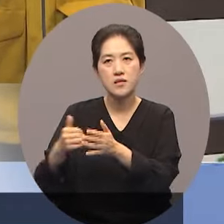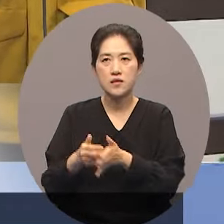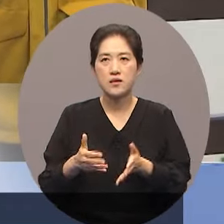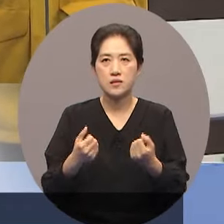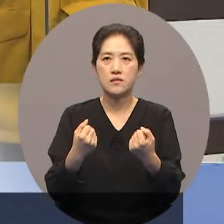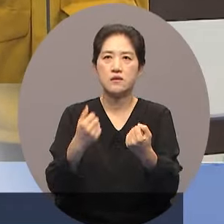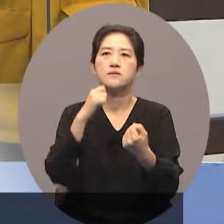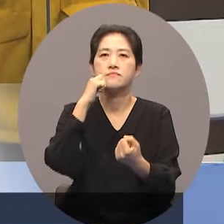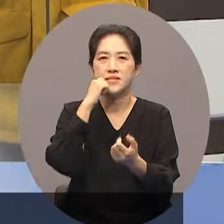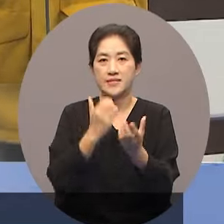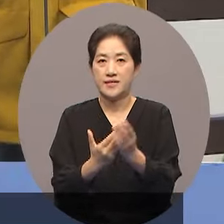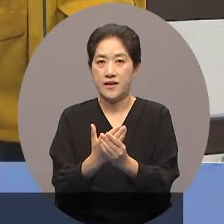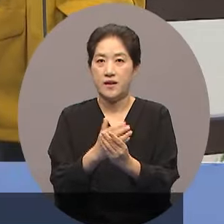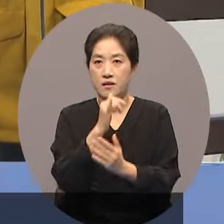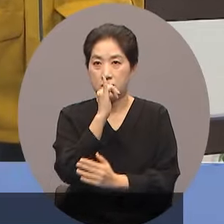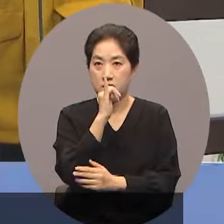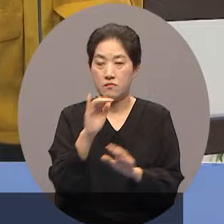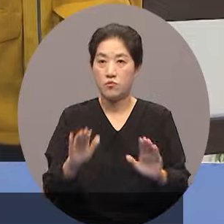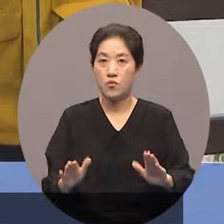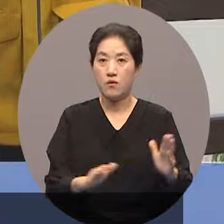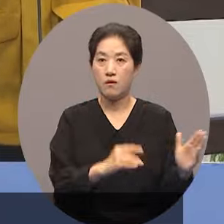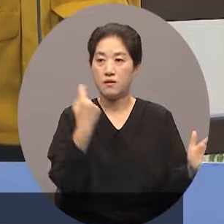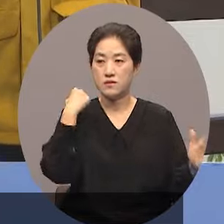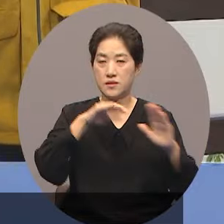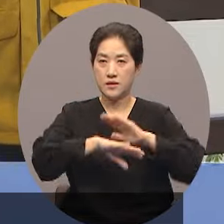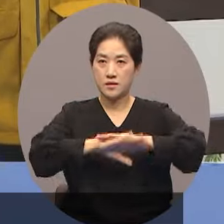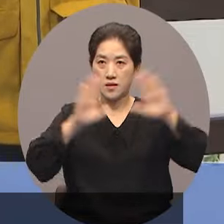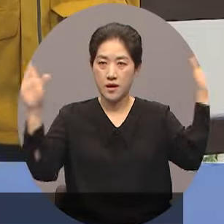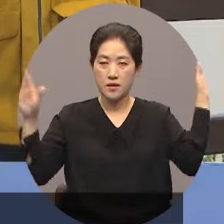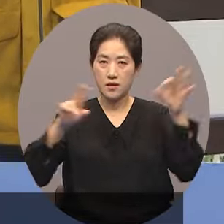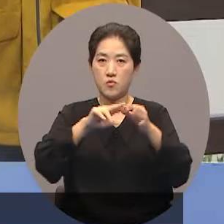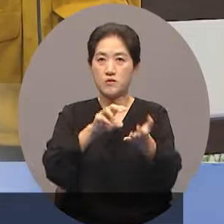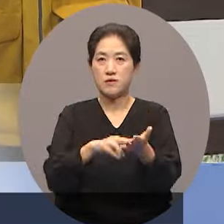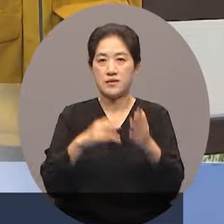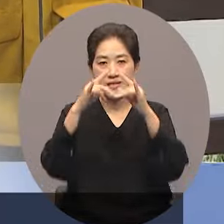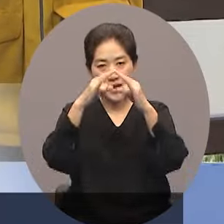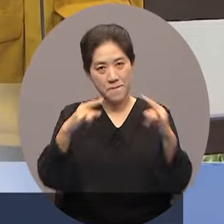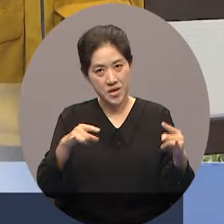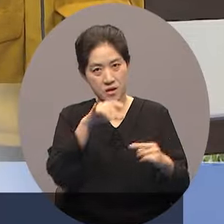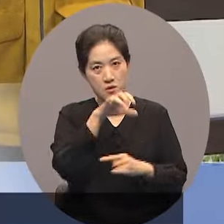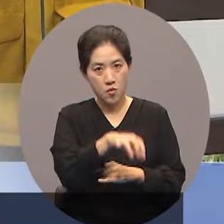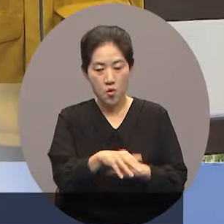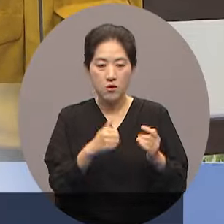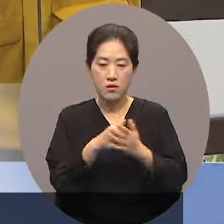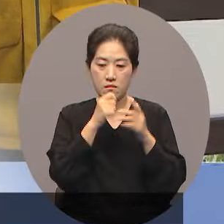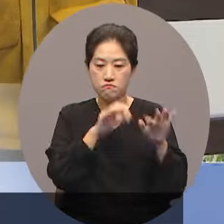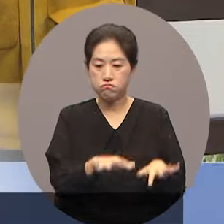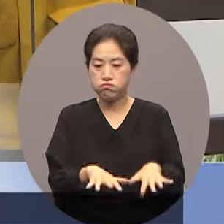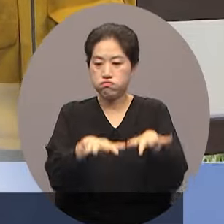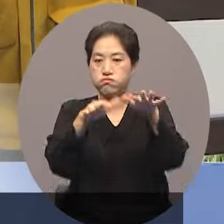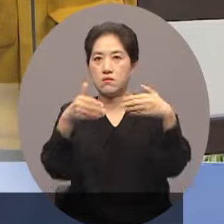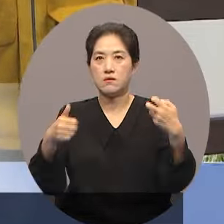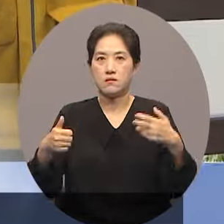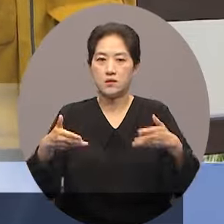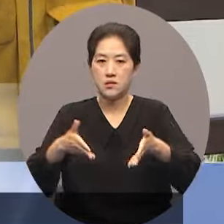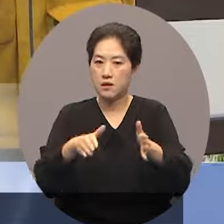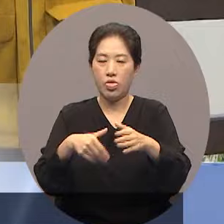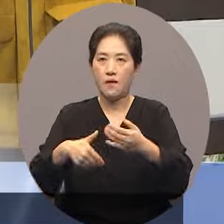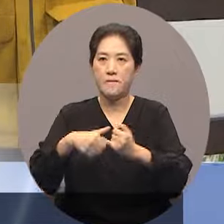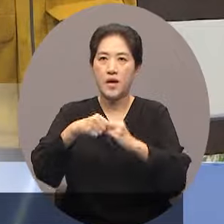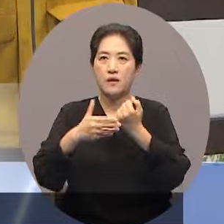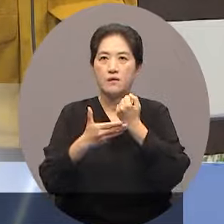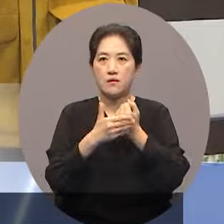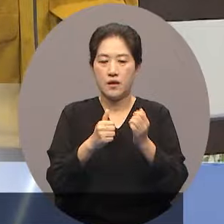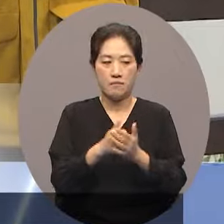도로 운행에 차질을 빚었습니다. 또 어제 낮 홍천 캠핑장에서는 불어난 하천에 출입로가 침수돼 고립된